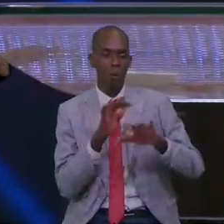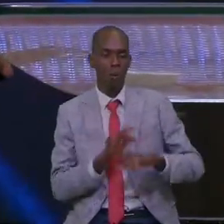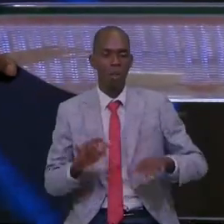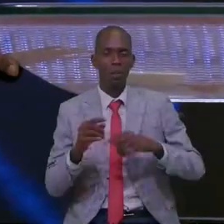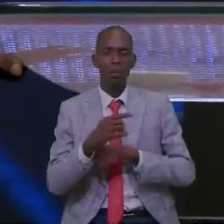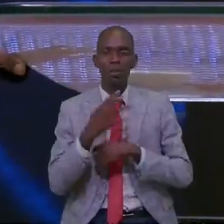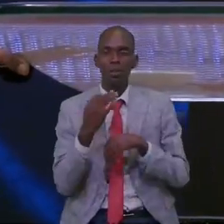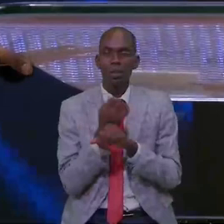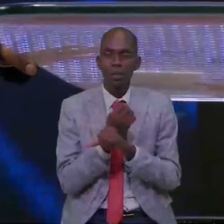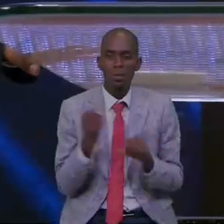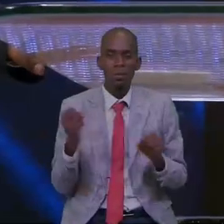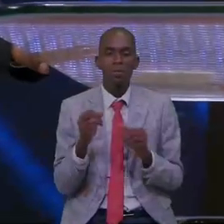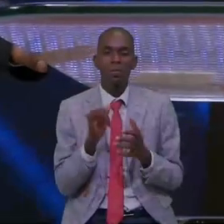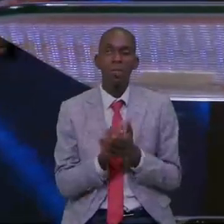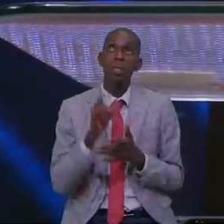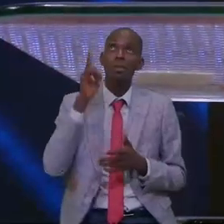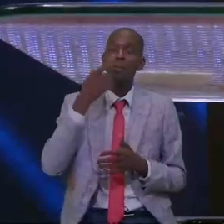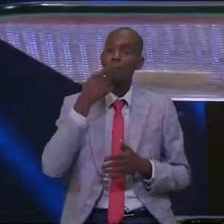et